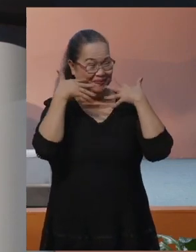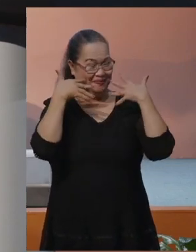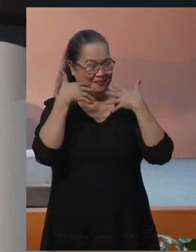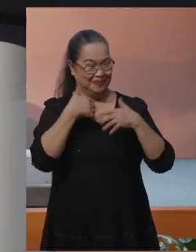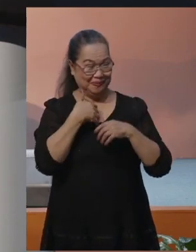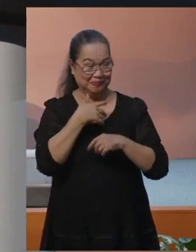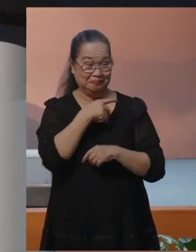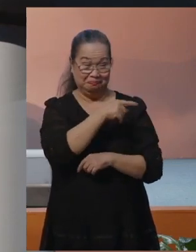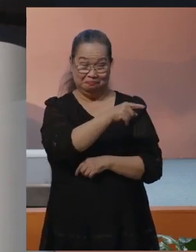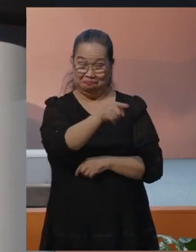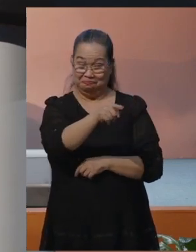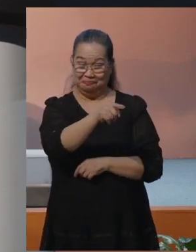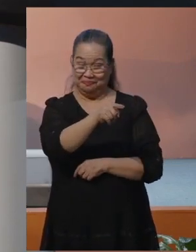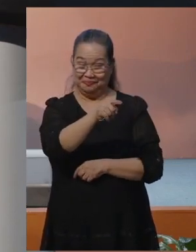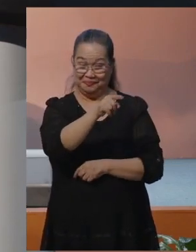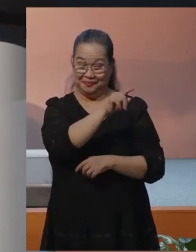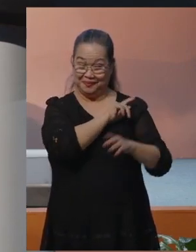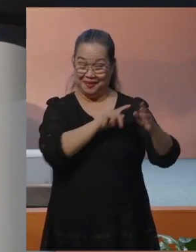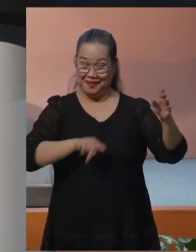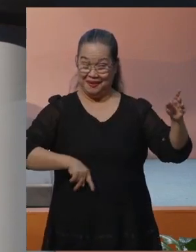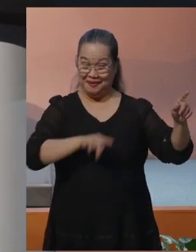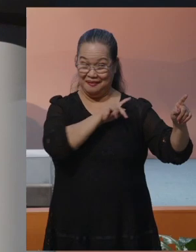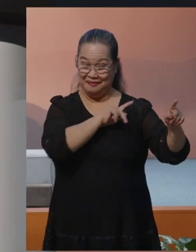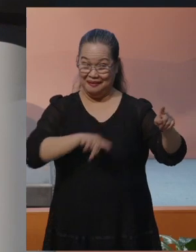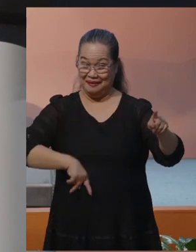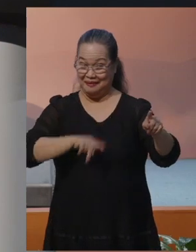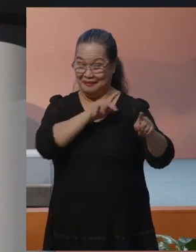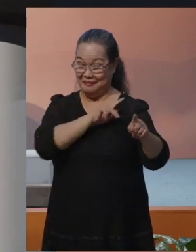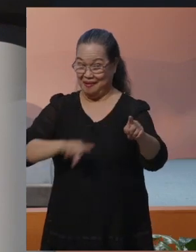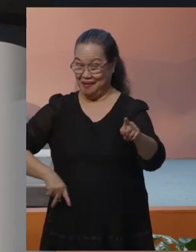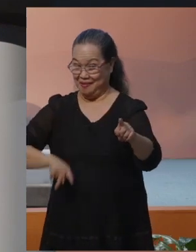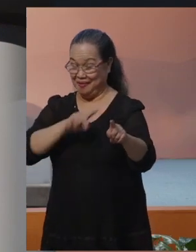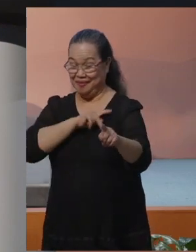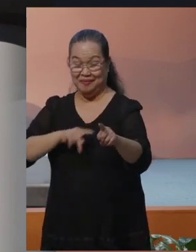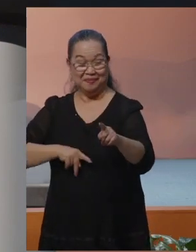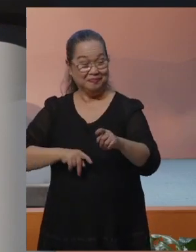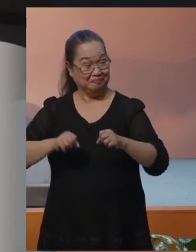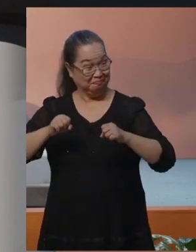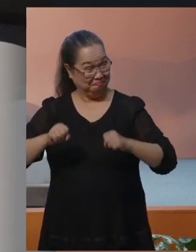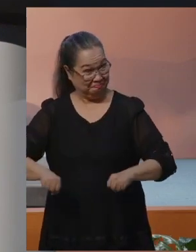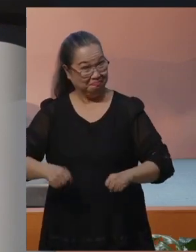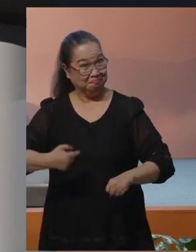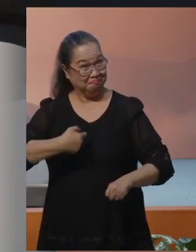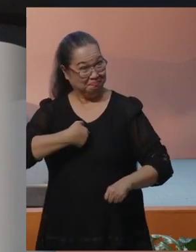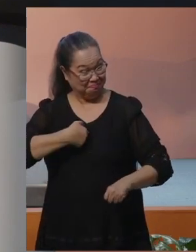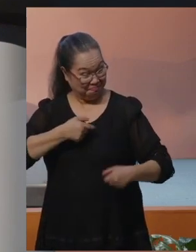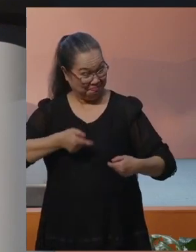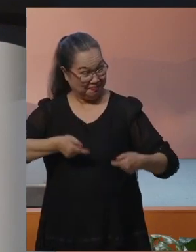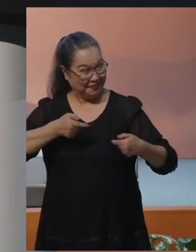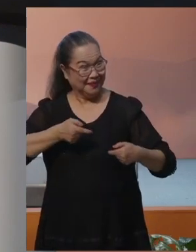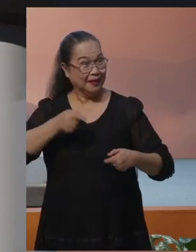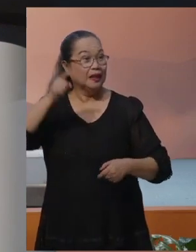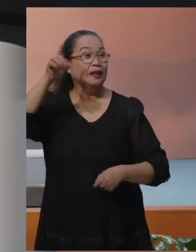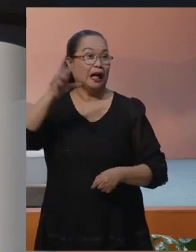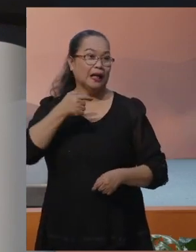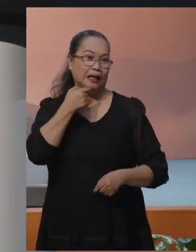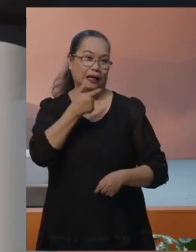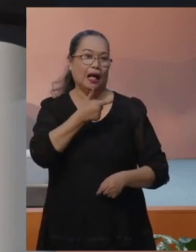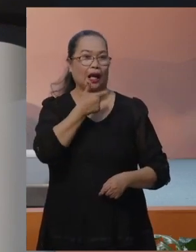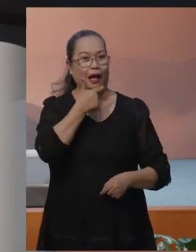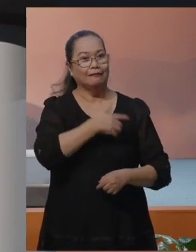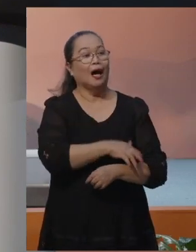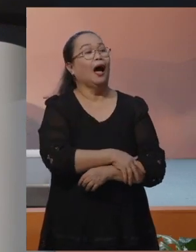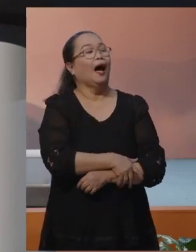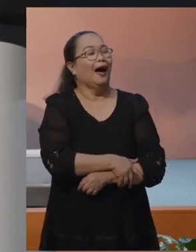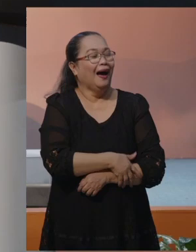ng mga hari ng sanlibutan? Kaya ba nila ako? Ang sagot niya, ha ha ha ha ha.